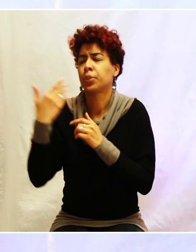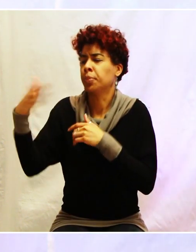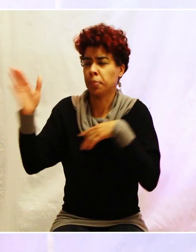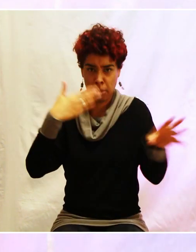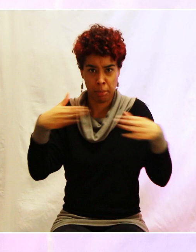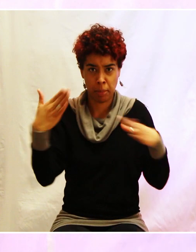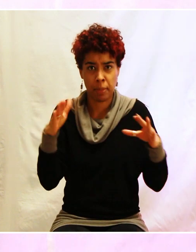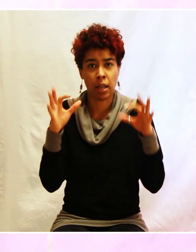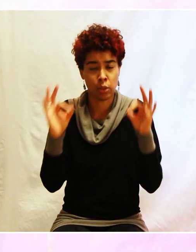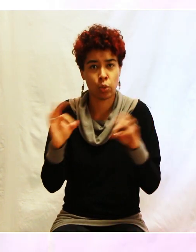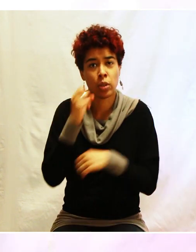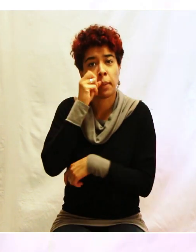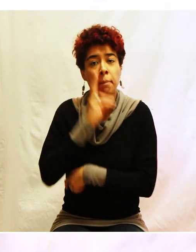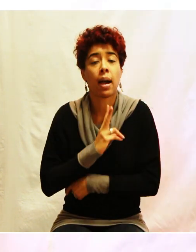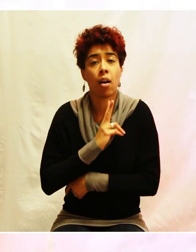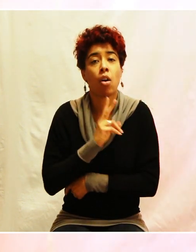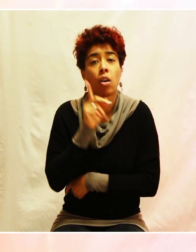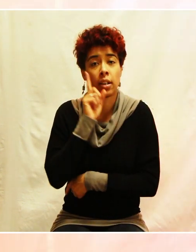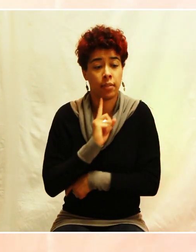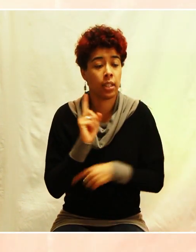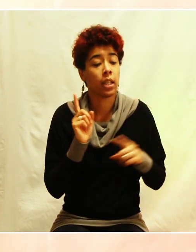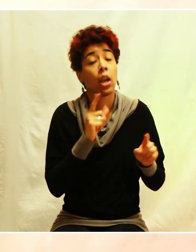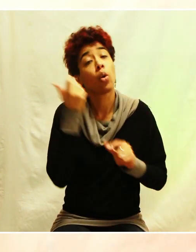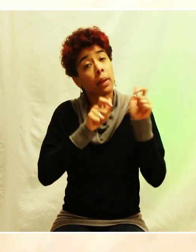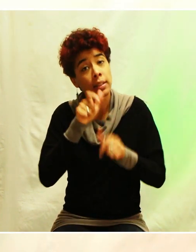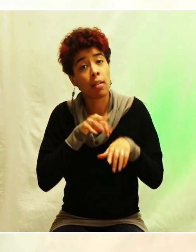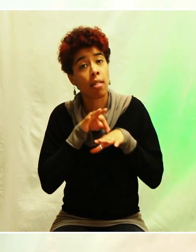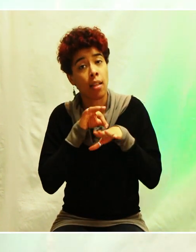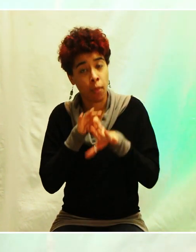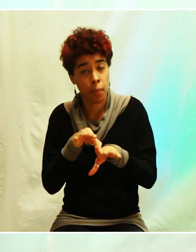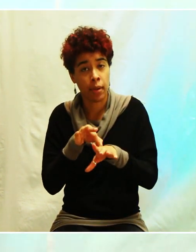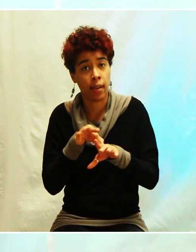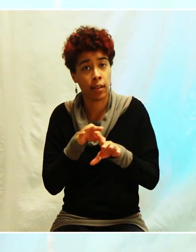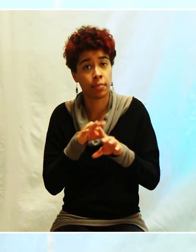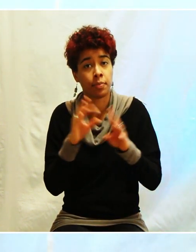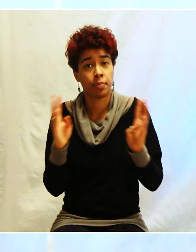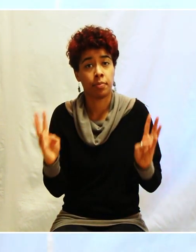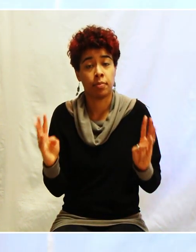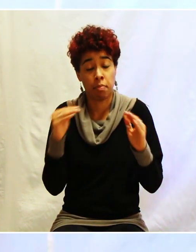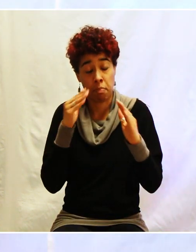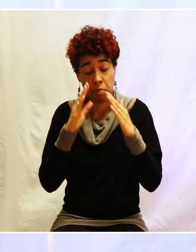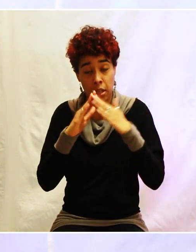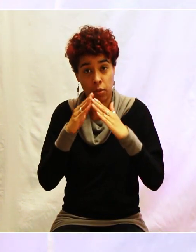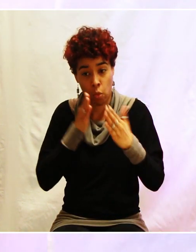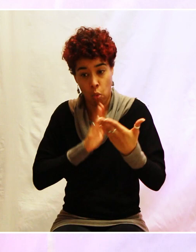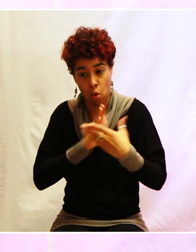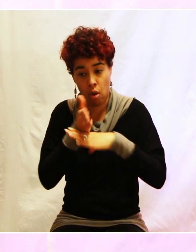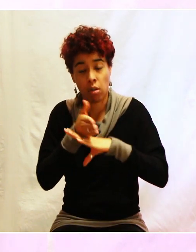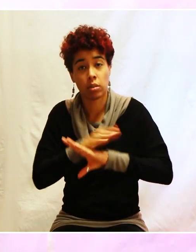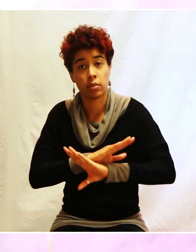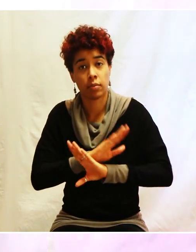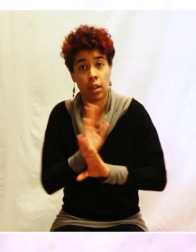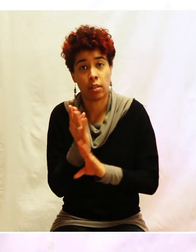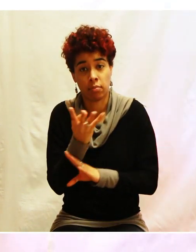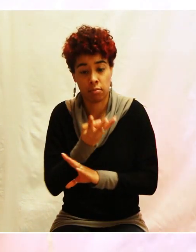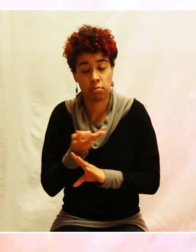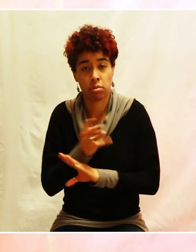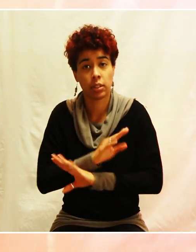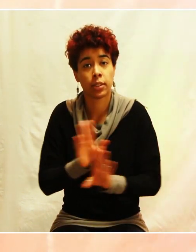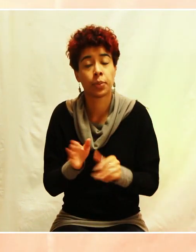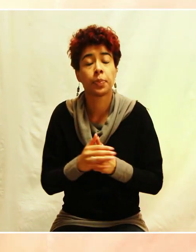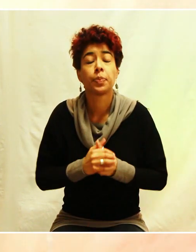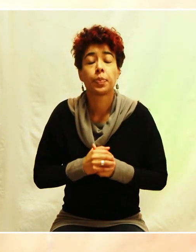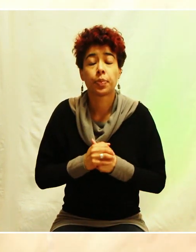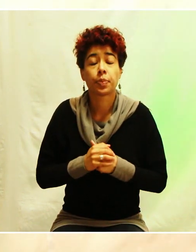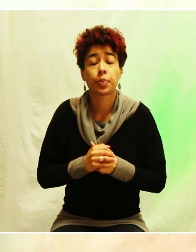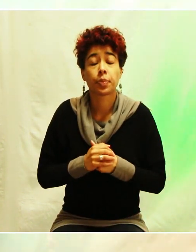lui le père et la mère de l'enfant et ceux qui l'avaient accompagné, et il entra là où était l'enfant. Amen. On voit